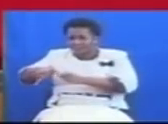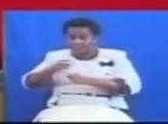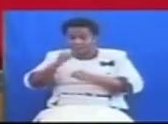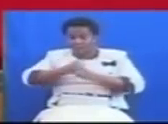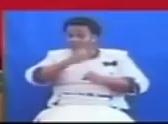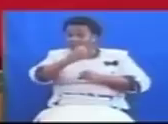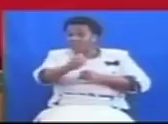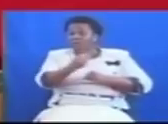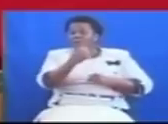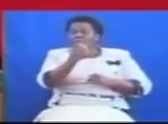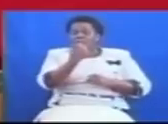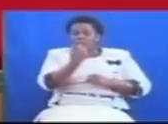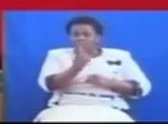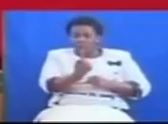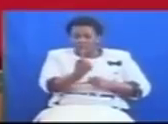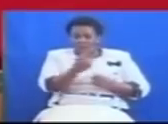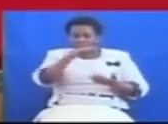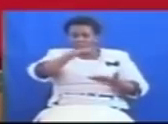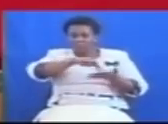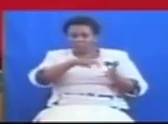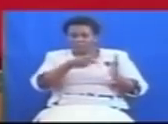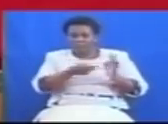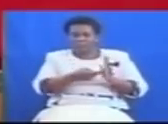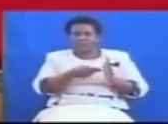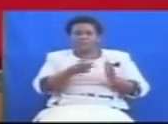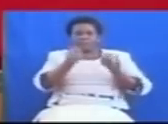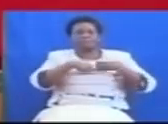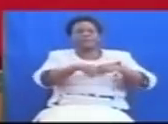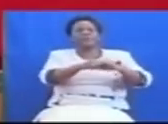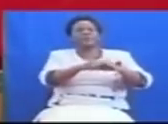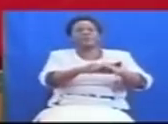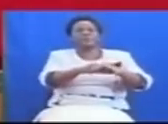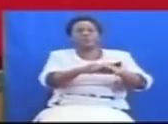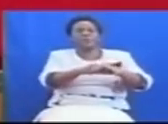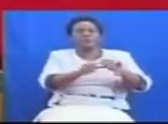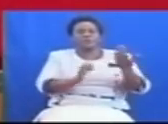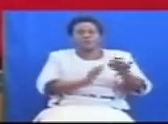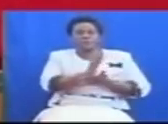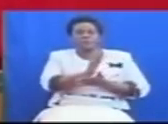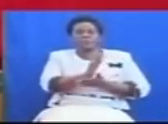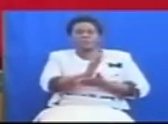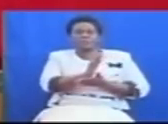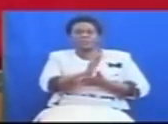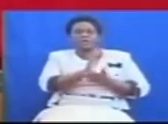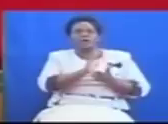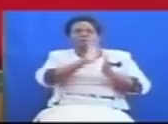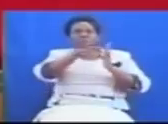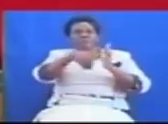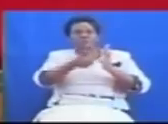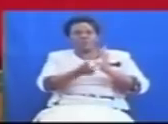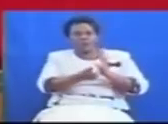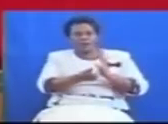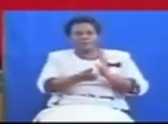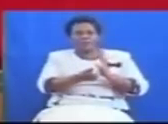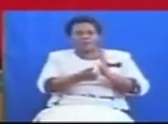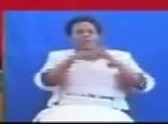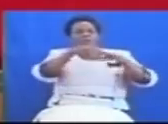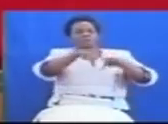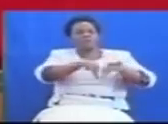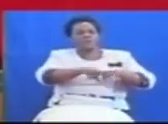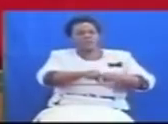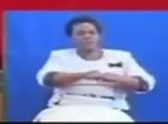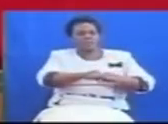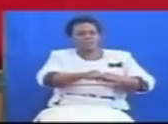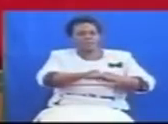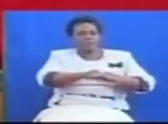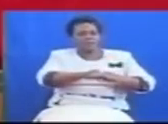kwanza ya mkakati huu inatekelezwa kupitia mradi wa majaribio wa kuwezesha umiliki wa ardhi, Land Tenure Support